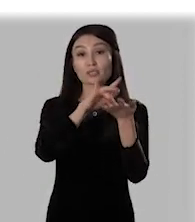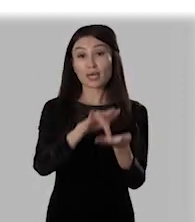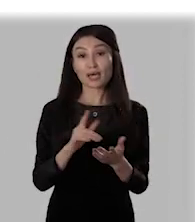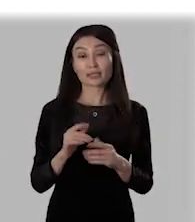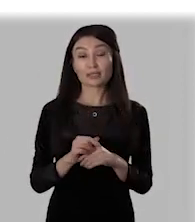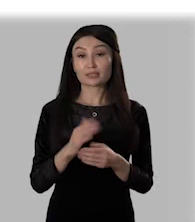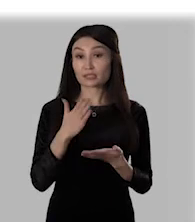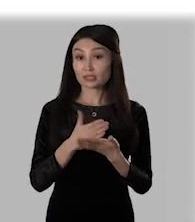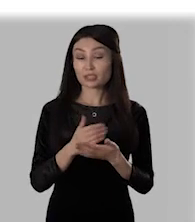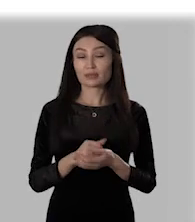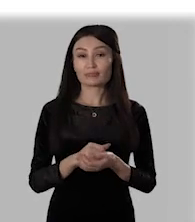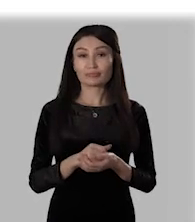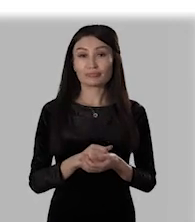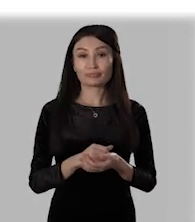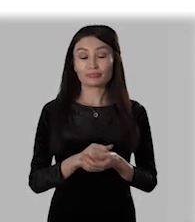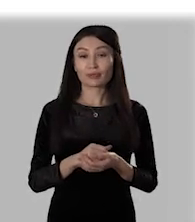чыгышат.